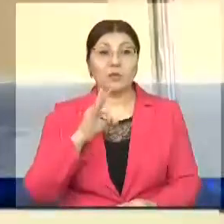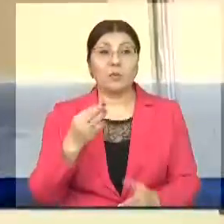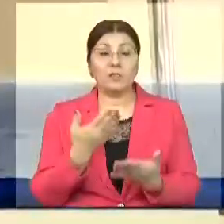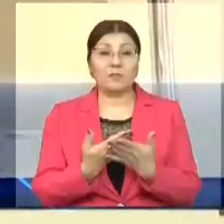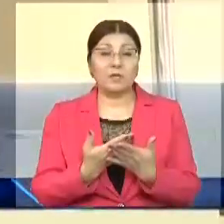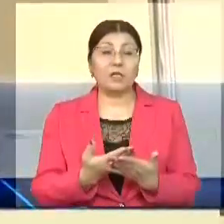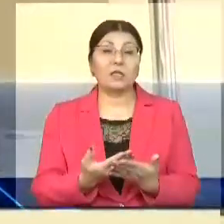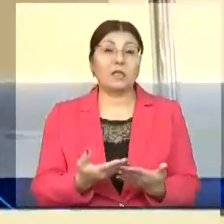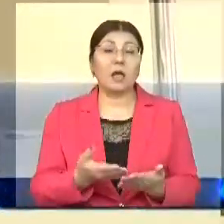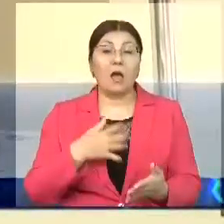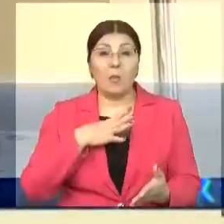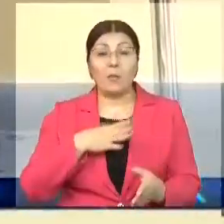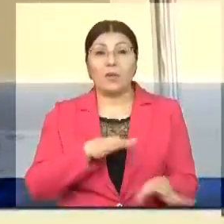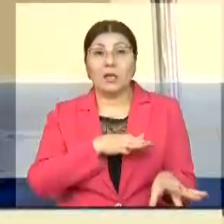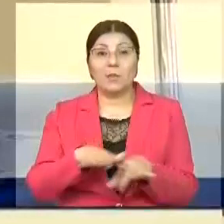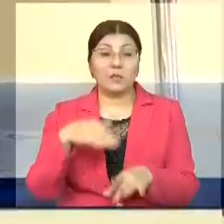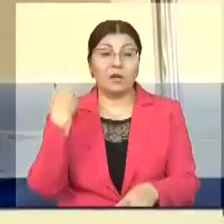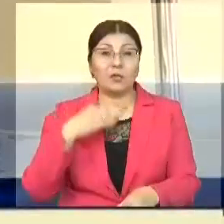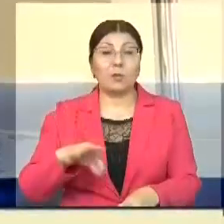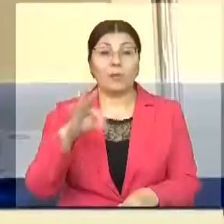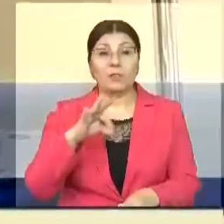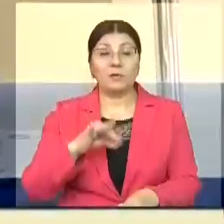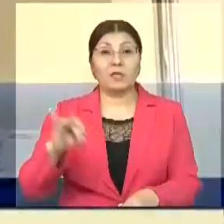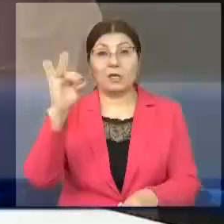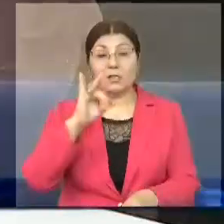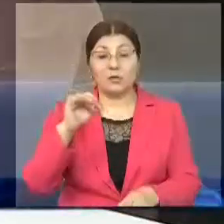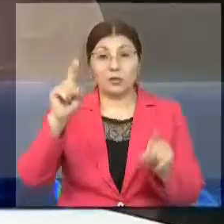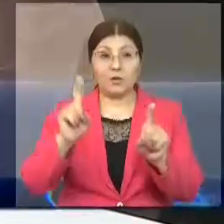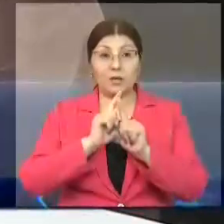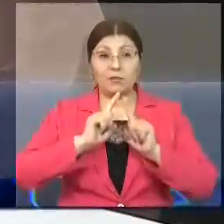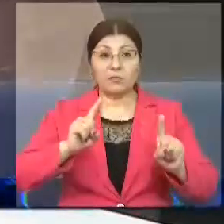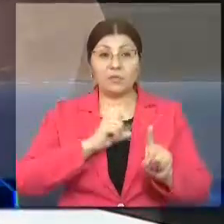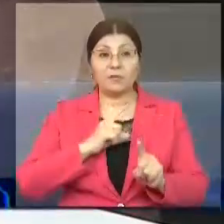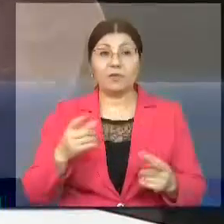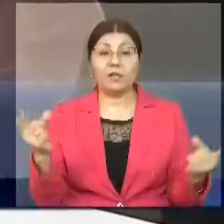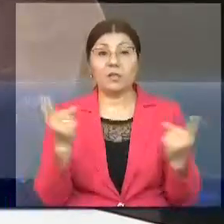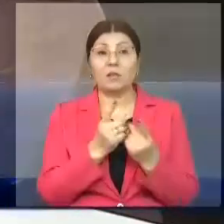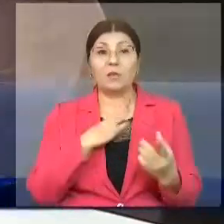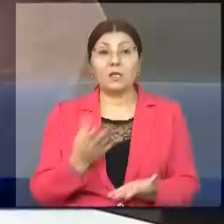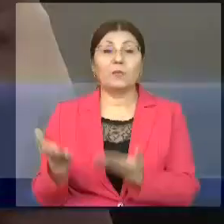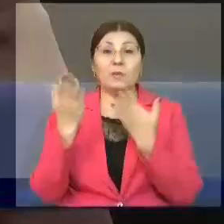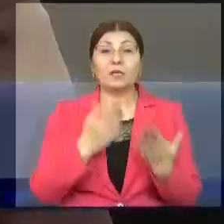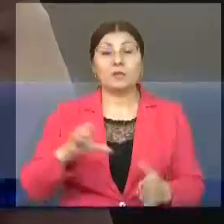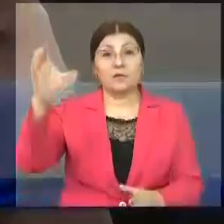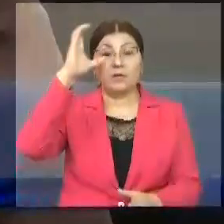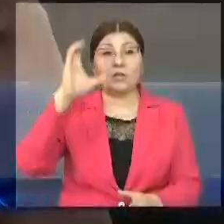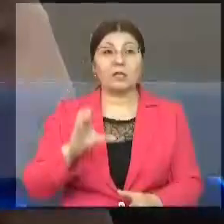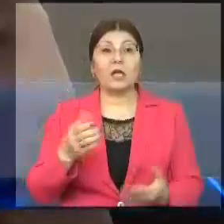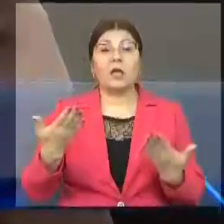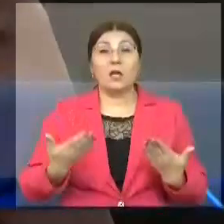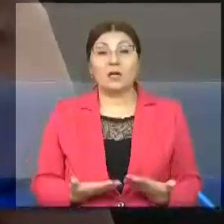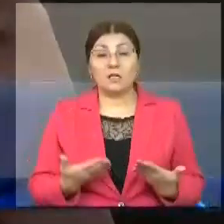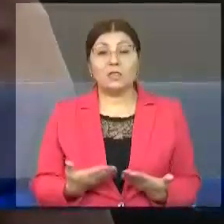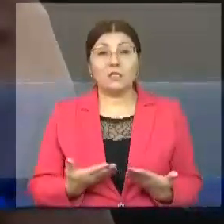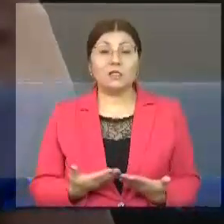памяти кюйши, было организовано Актюбинским областным историко-краеведческим музеем. На встречу были приглашены исследователи жизни и творчества